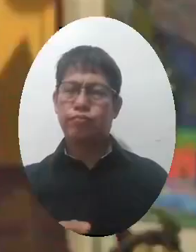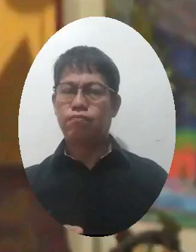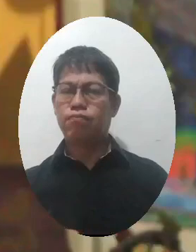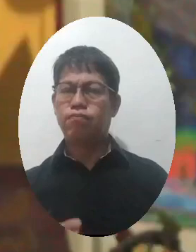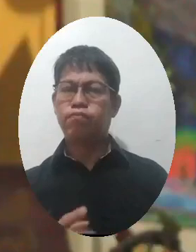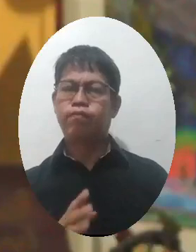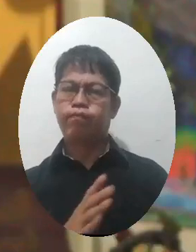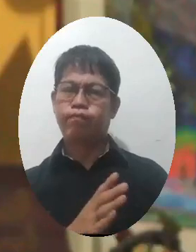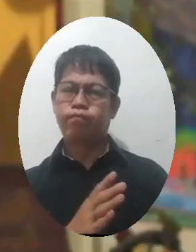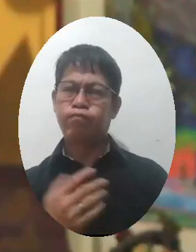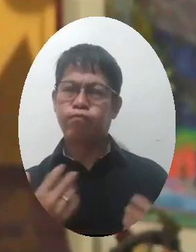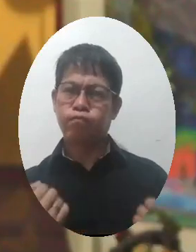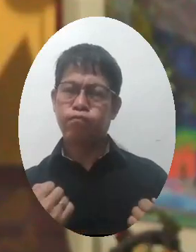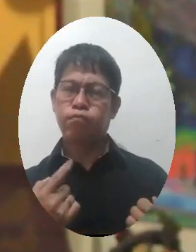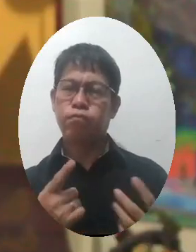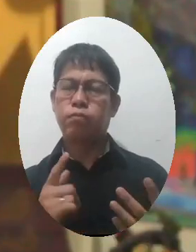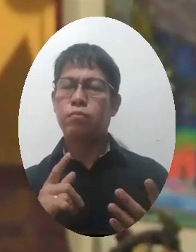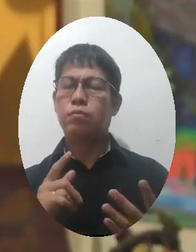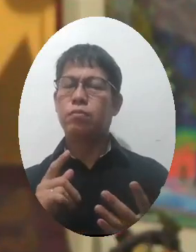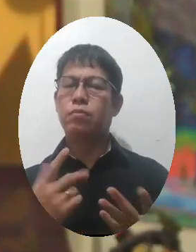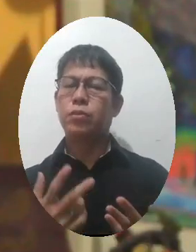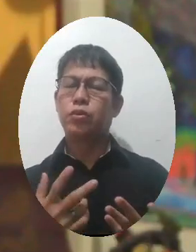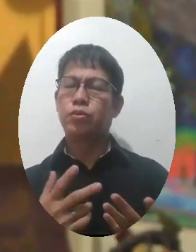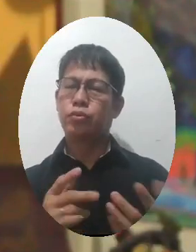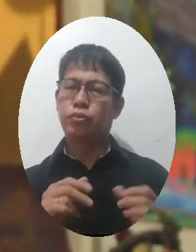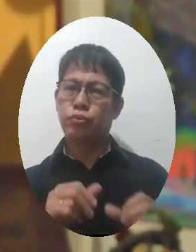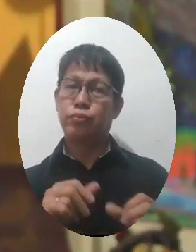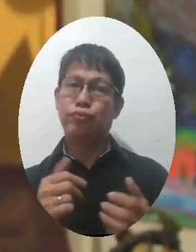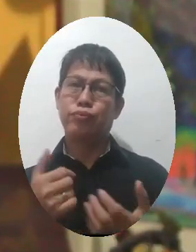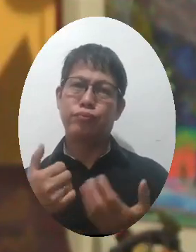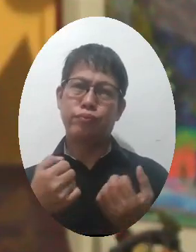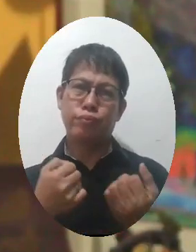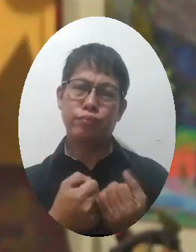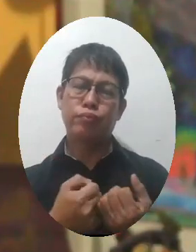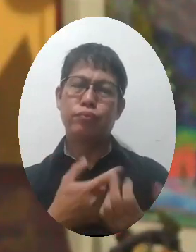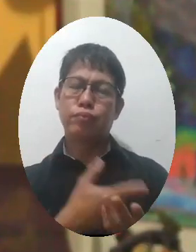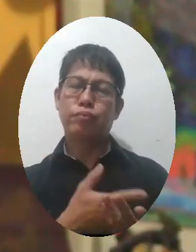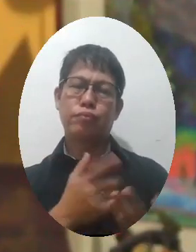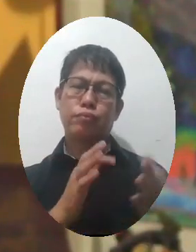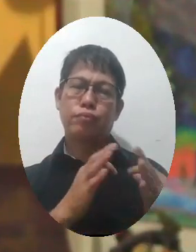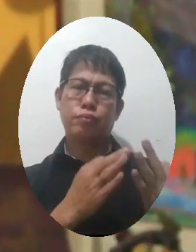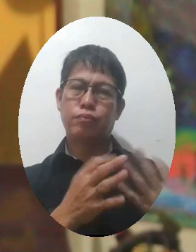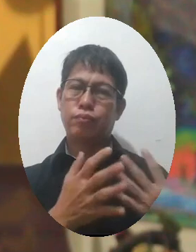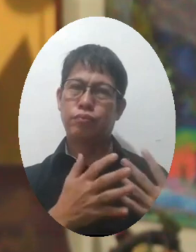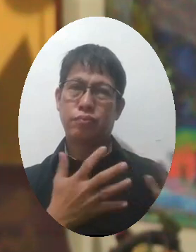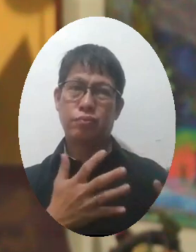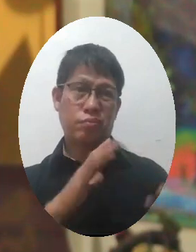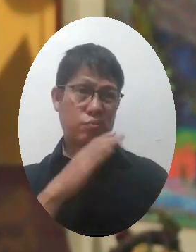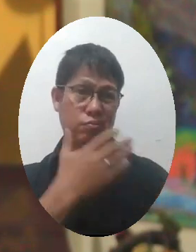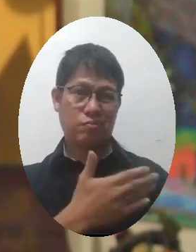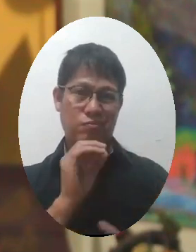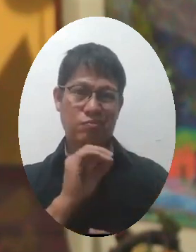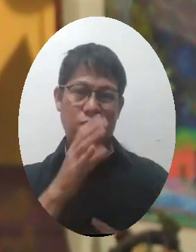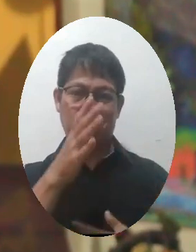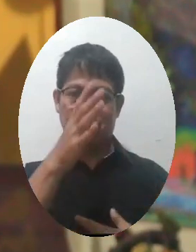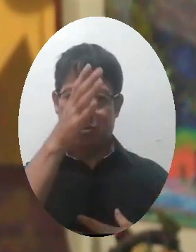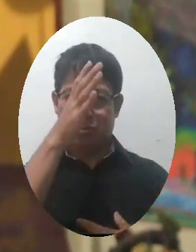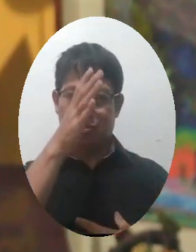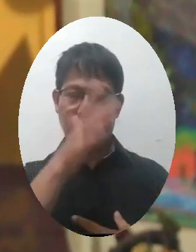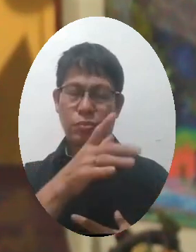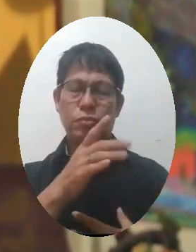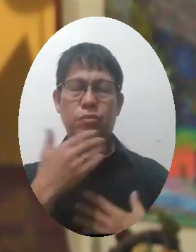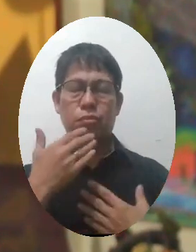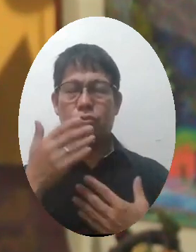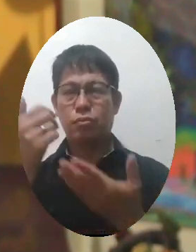kanilang katatagan ang siya nagpupuno ng kakulangan ng pamilya na walang ama. Nagpapasalamat tayo sa lahat ng mga